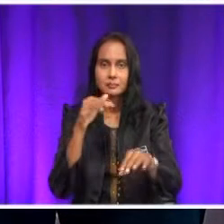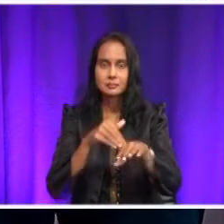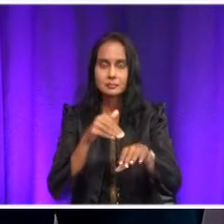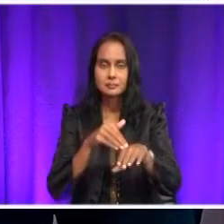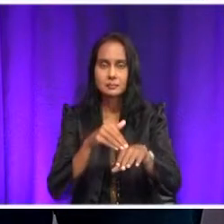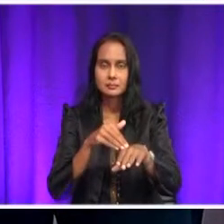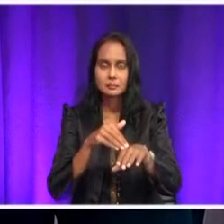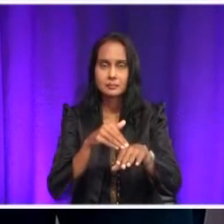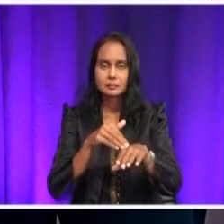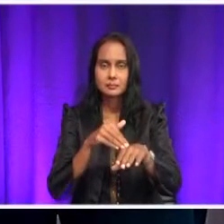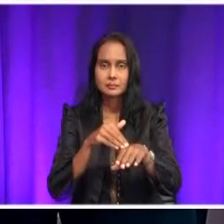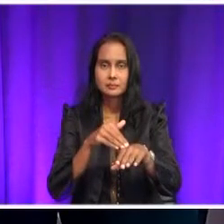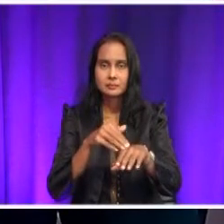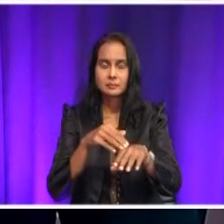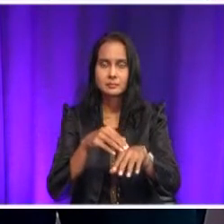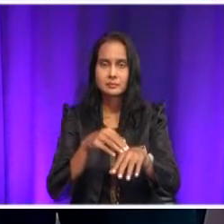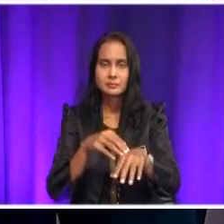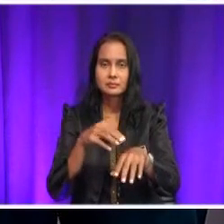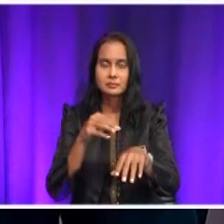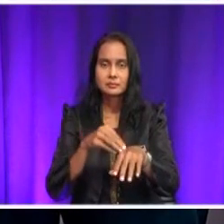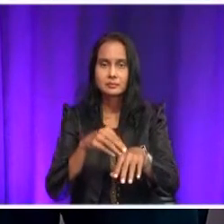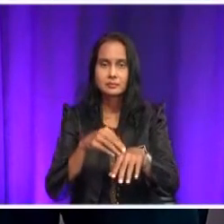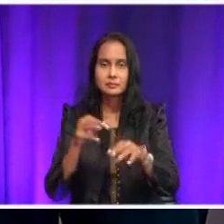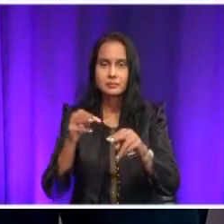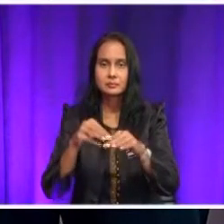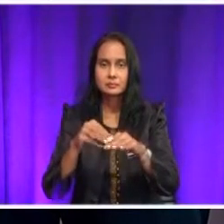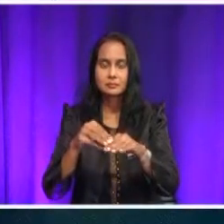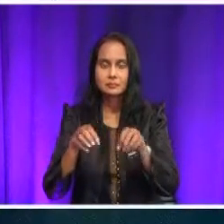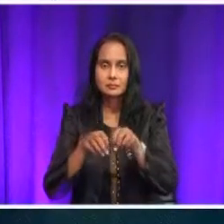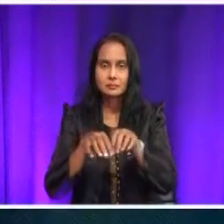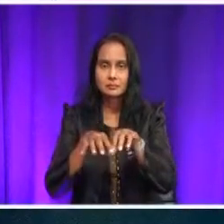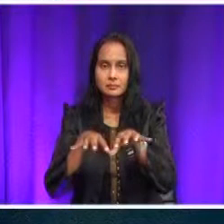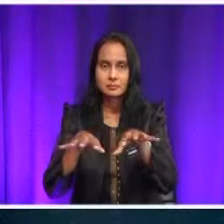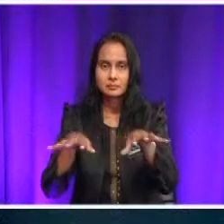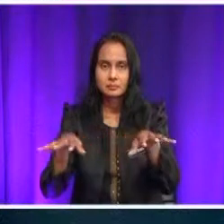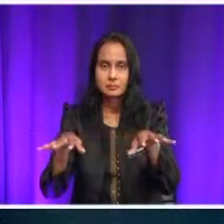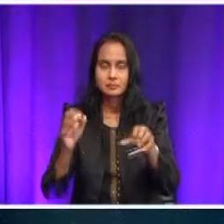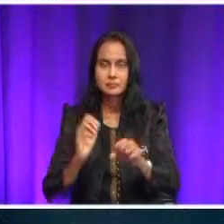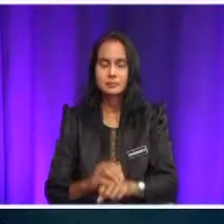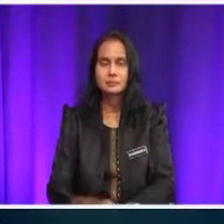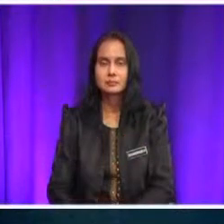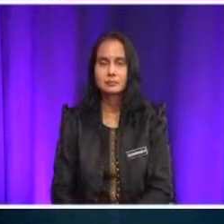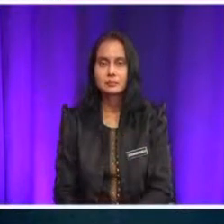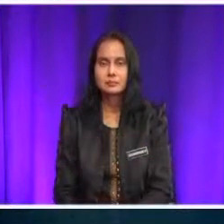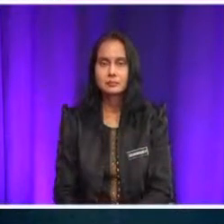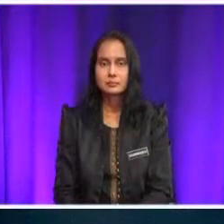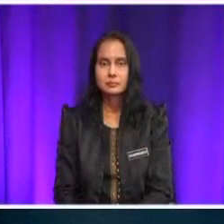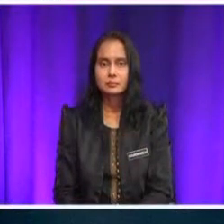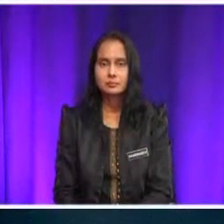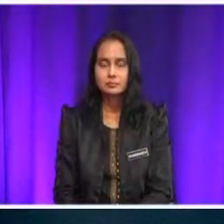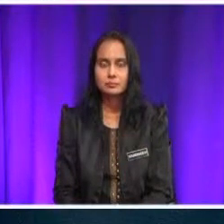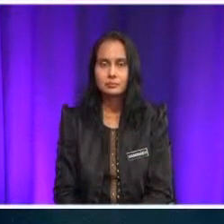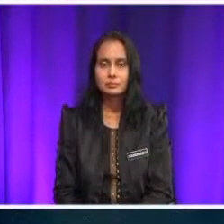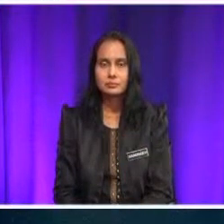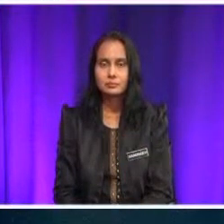percambahan jadi apabila makanan tambahan itu sudah habis barulah tumbuhan itu membuat